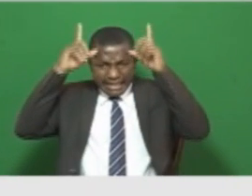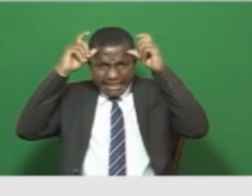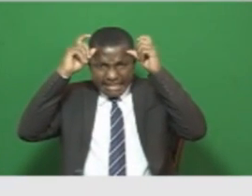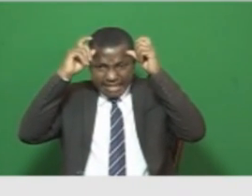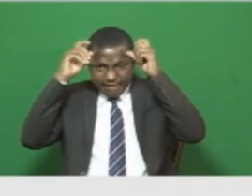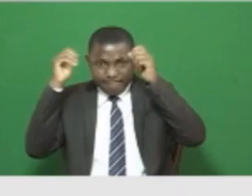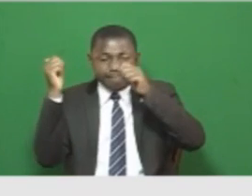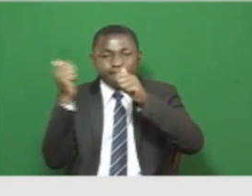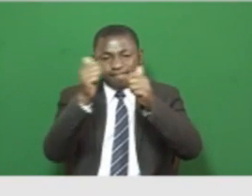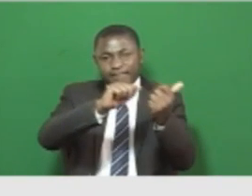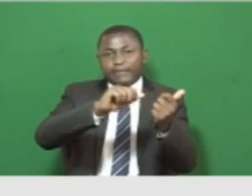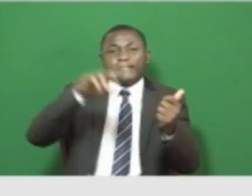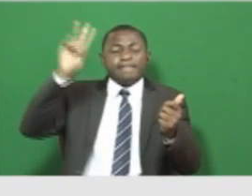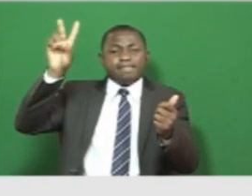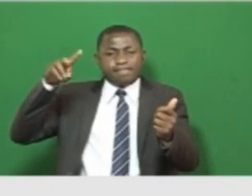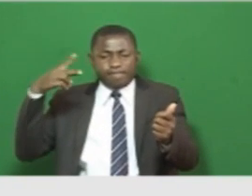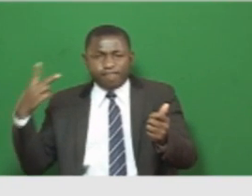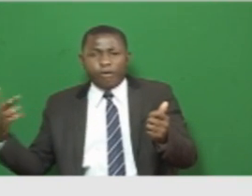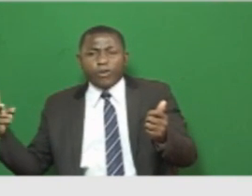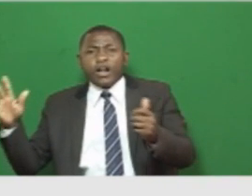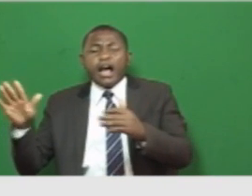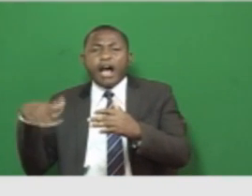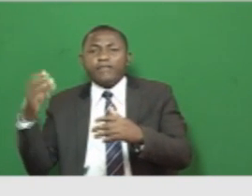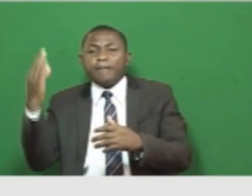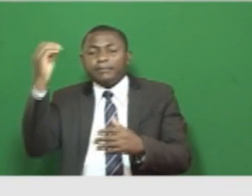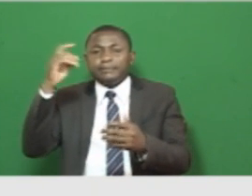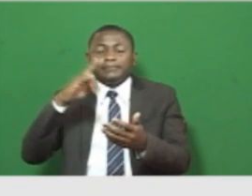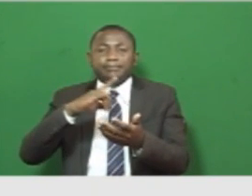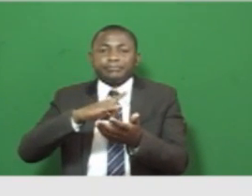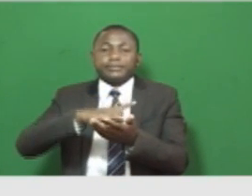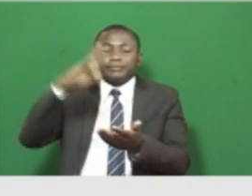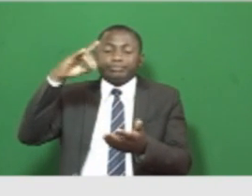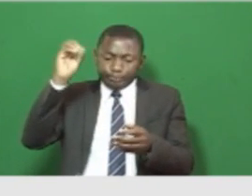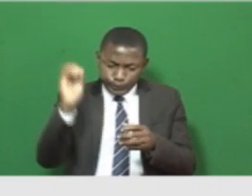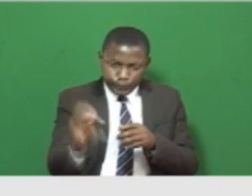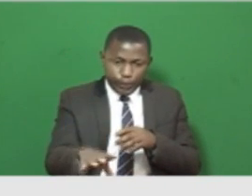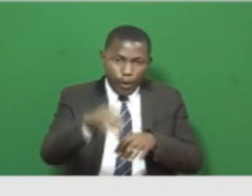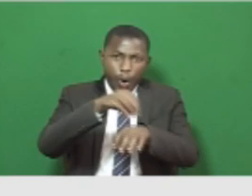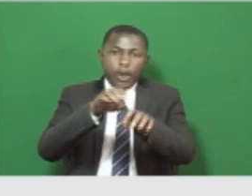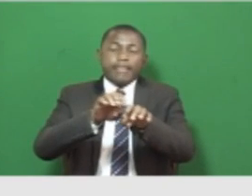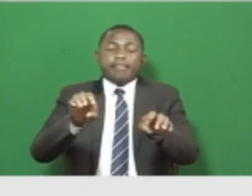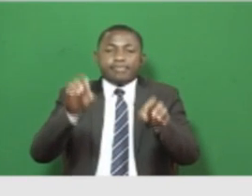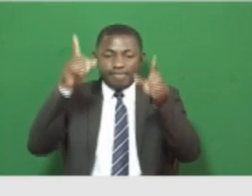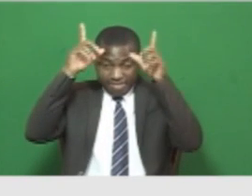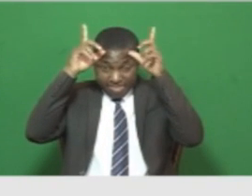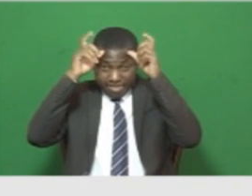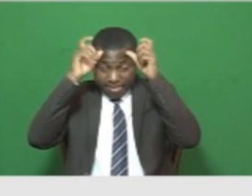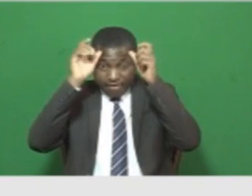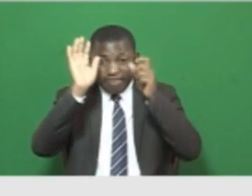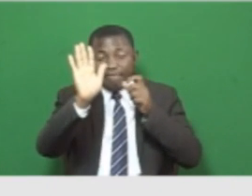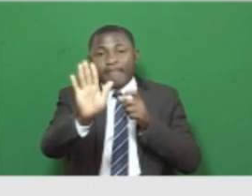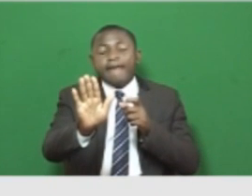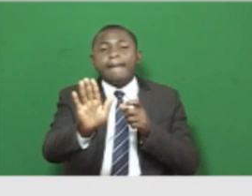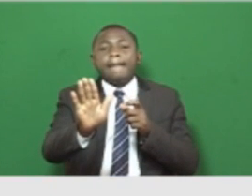Vakasakunda, nenzvimbo yava ina kuzowanikwa kudenga. Zvino shato huru yakakandirwa pasi. Iyo